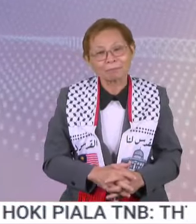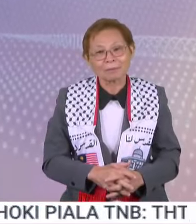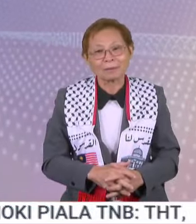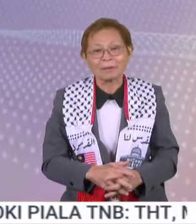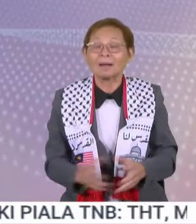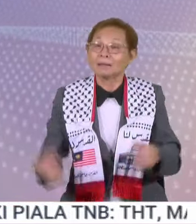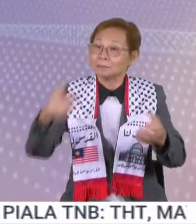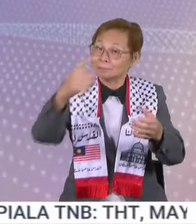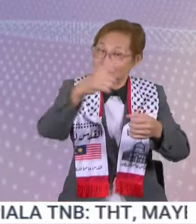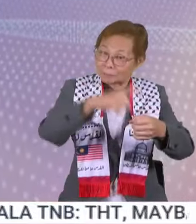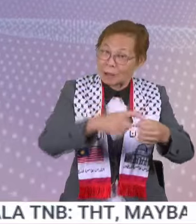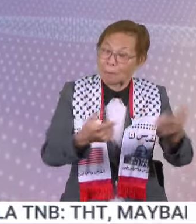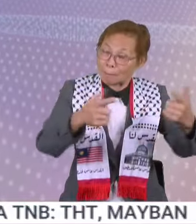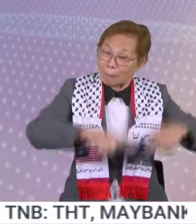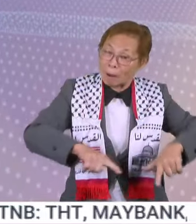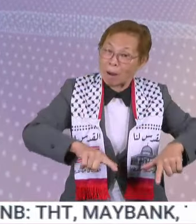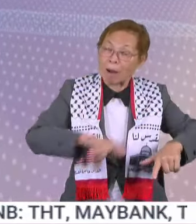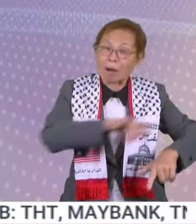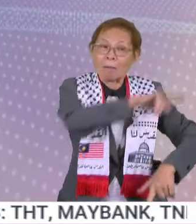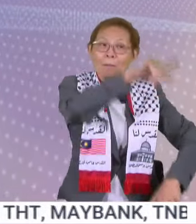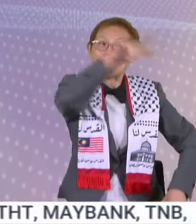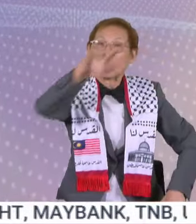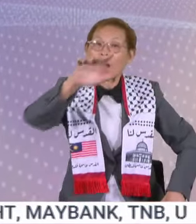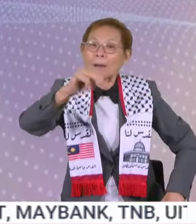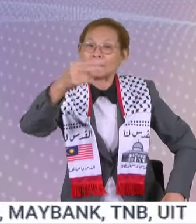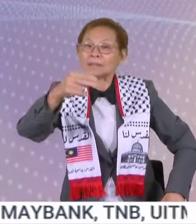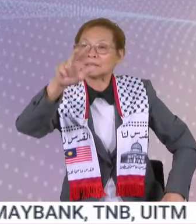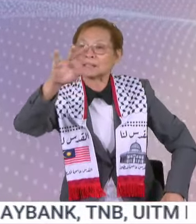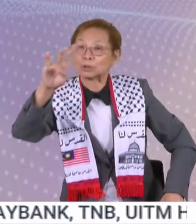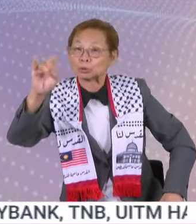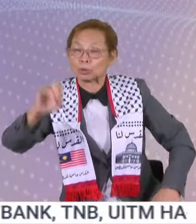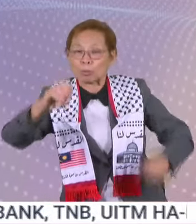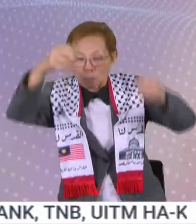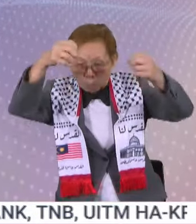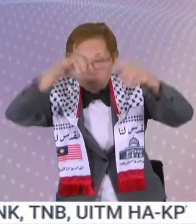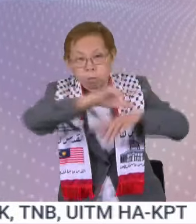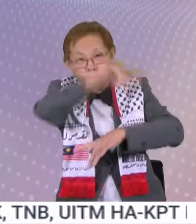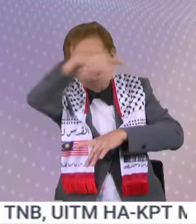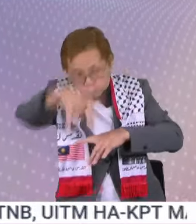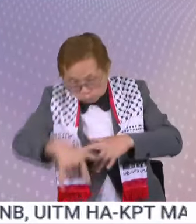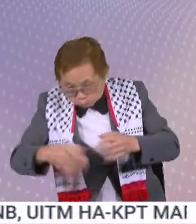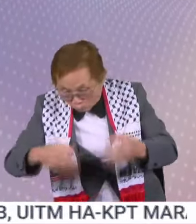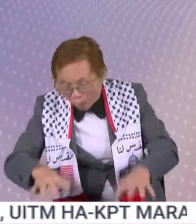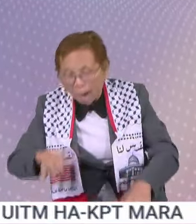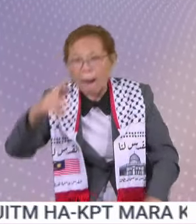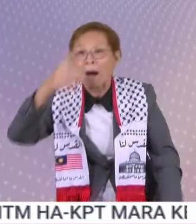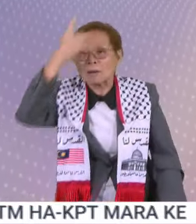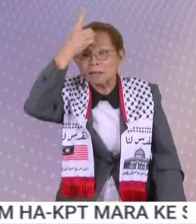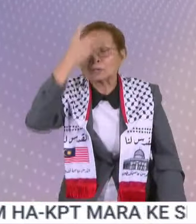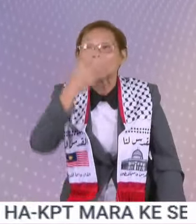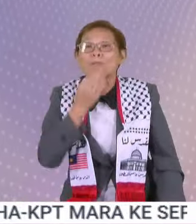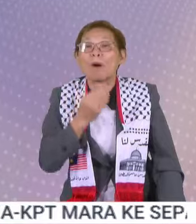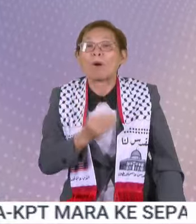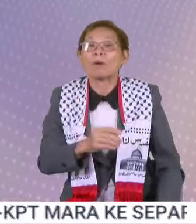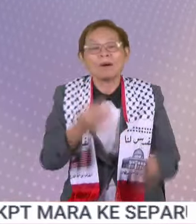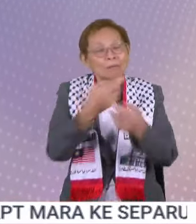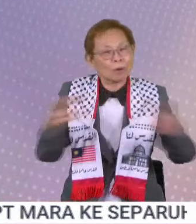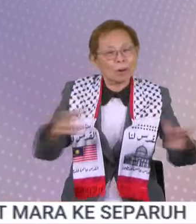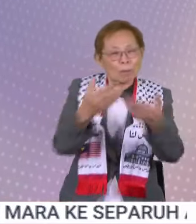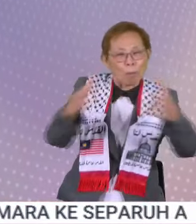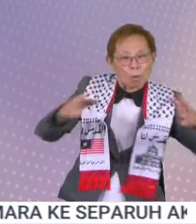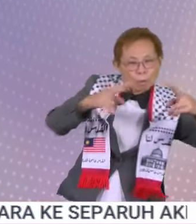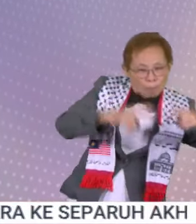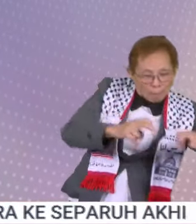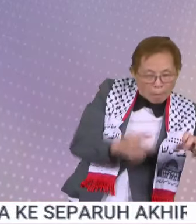Ini pula mengenai insiden kehilangan pesawat MH370. Perdana Menteri berkata, Malaysia sedia membuka semula